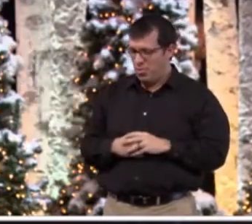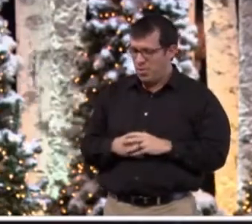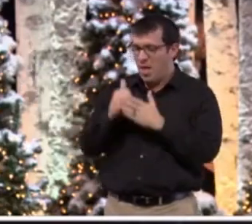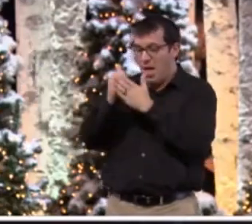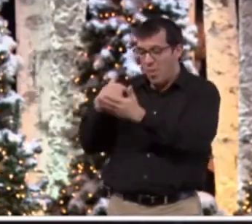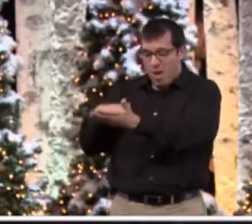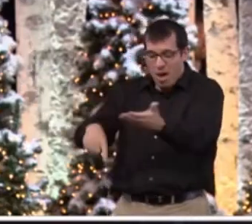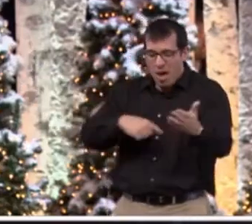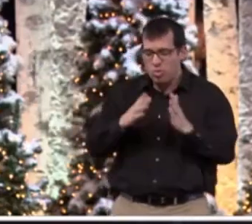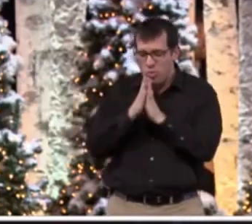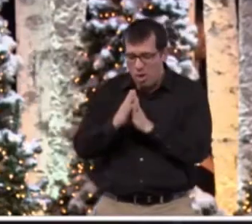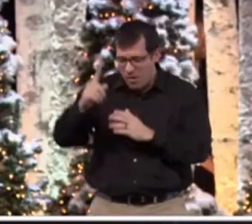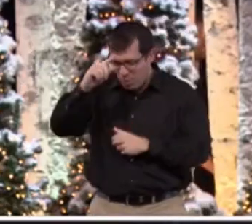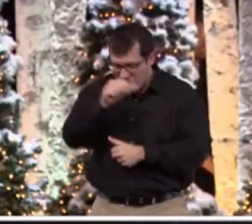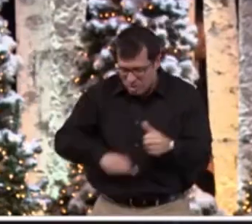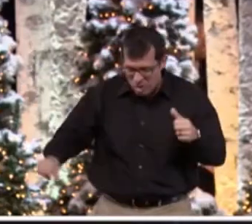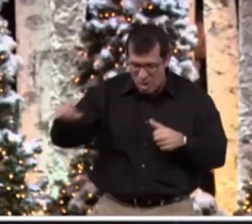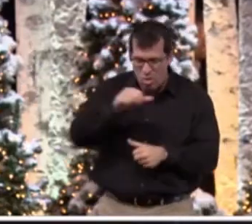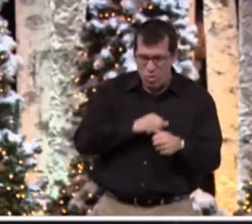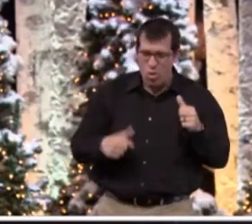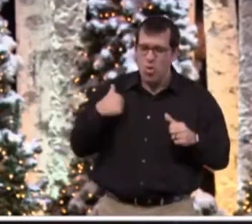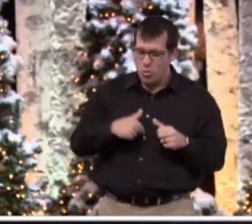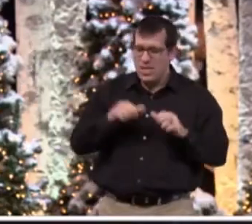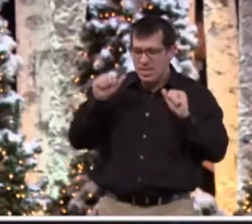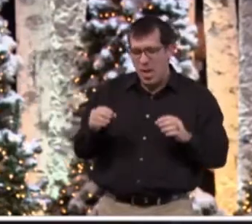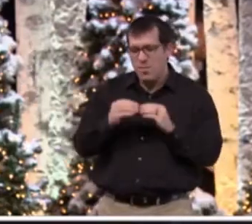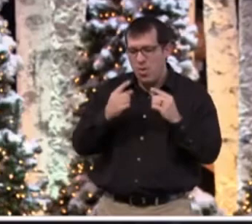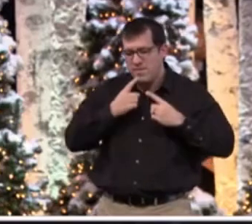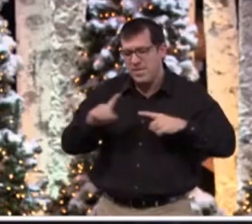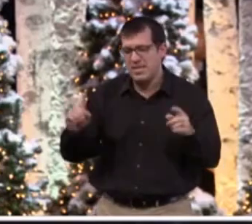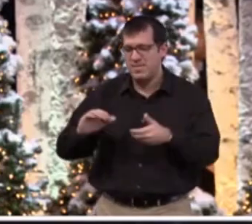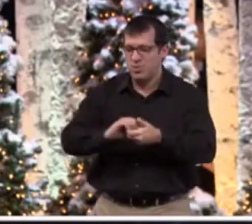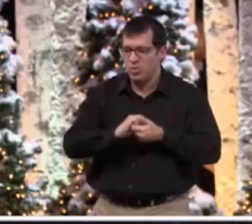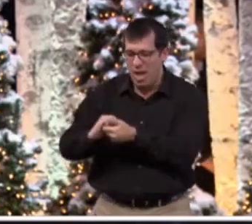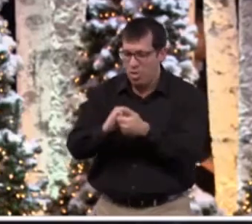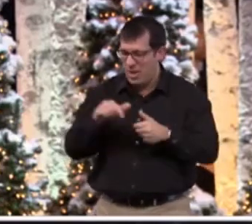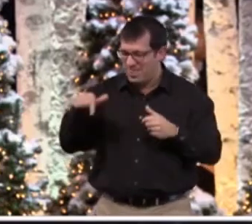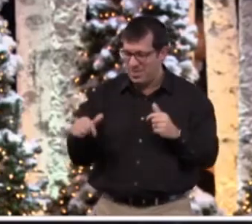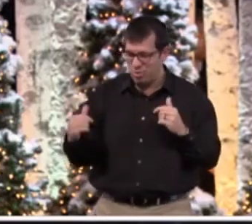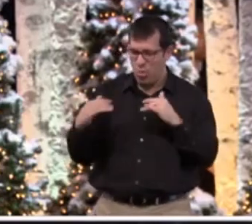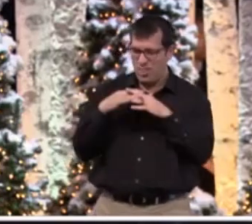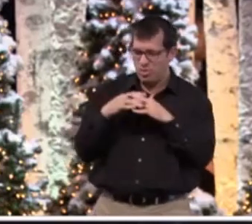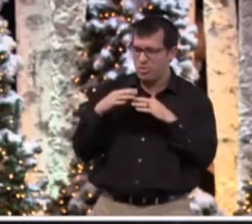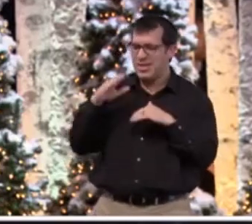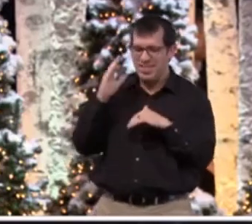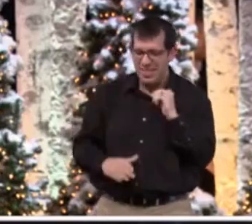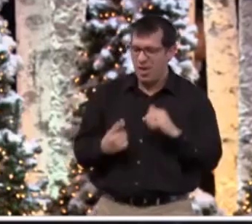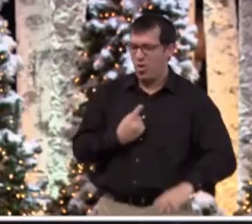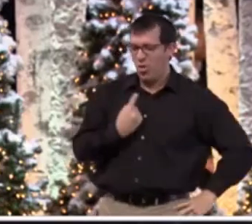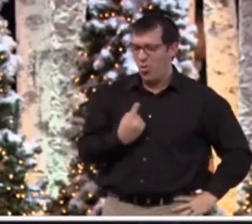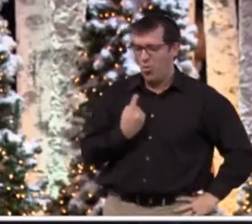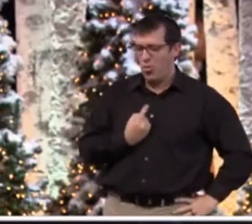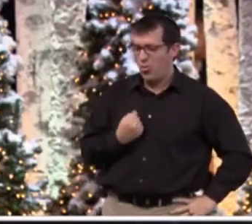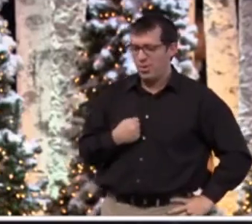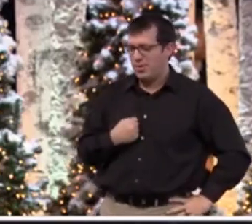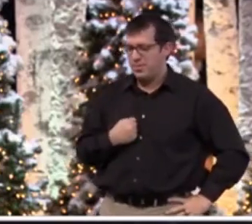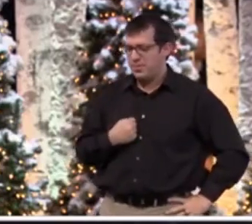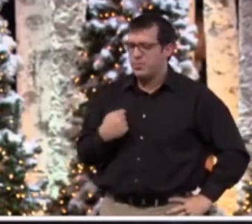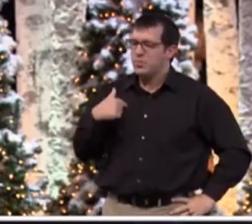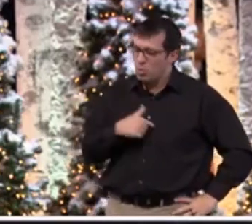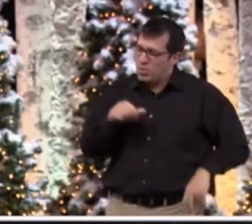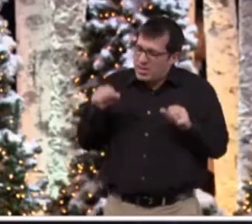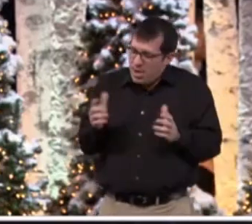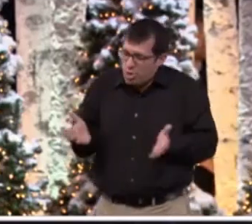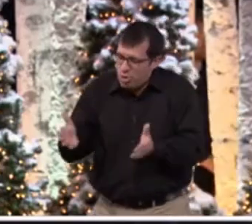आफैले भन्दा पनि यो संयुक्त संगठनबाट अझ बढी प्रभावकारी हुन सक्छौँ कि हामी एकअर्कालाई उत्साह दिन